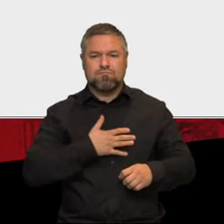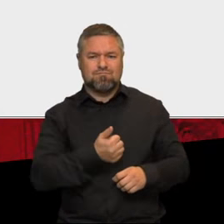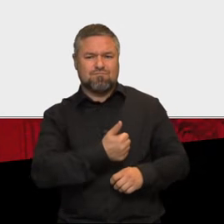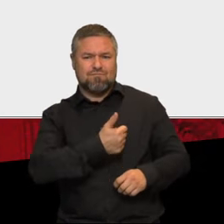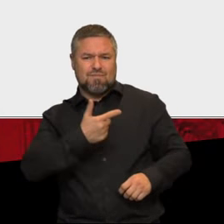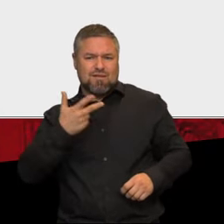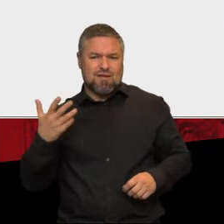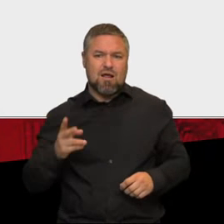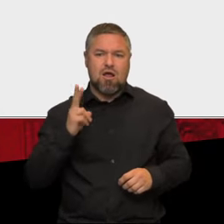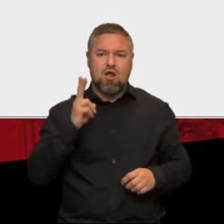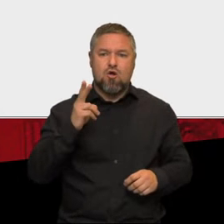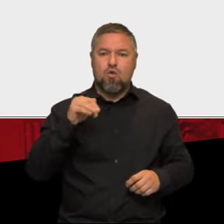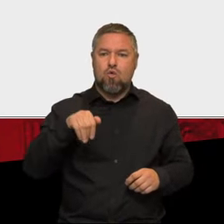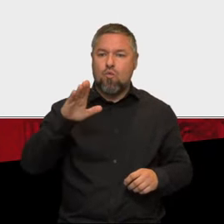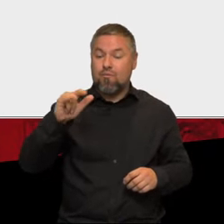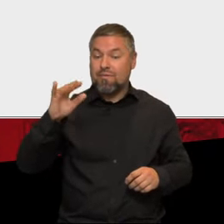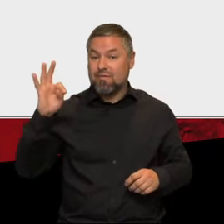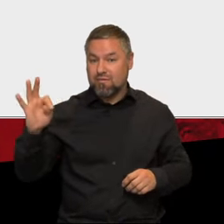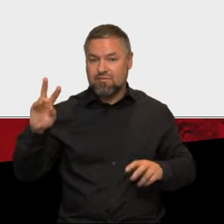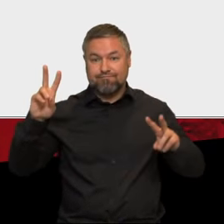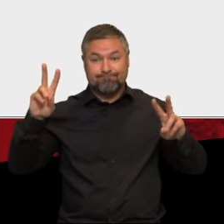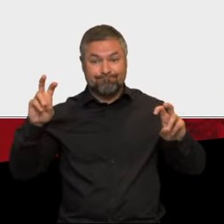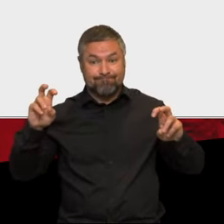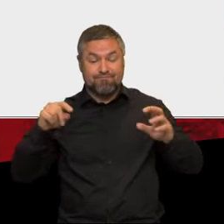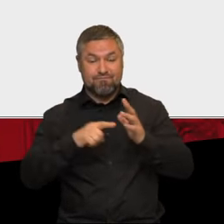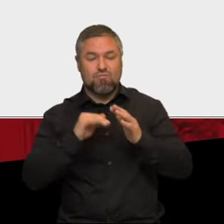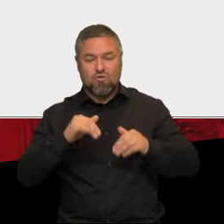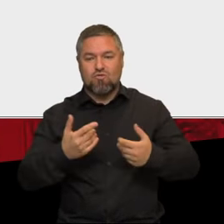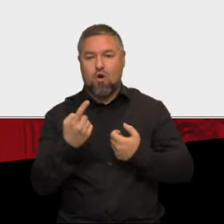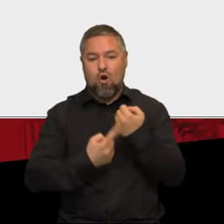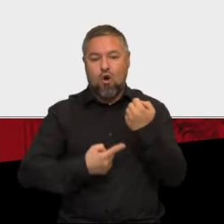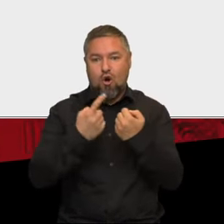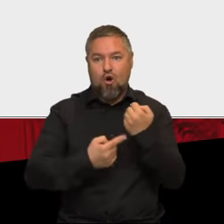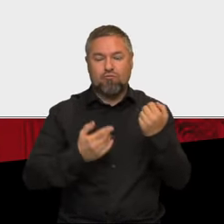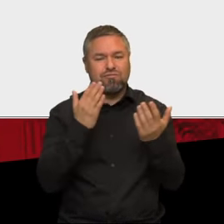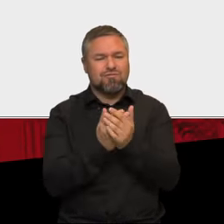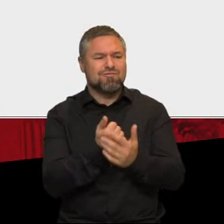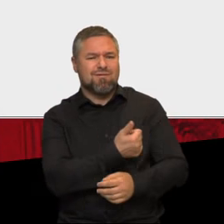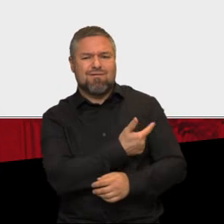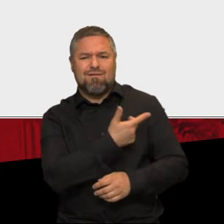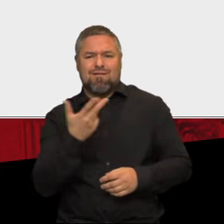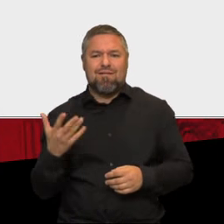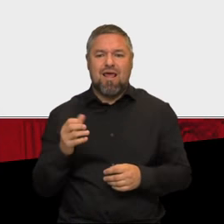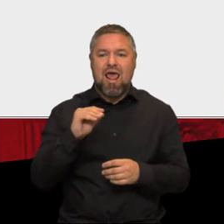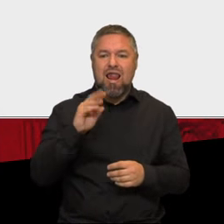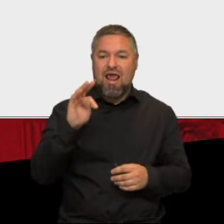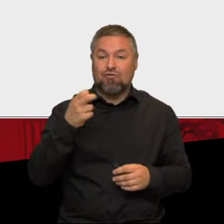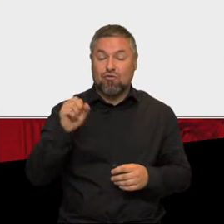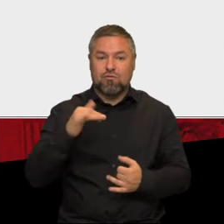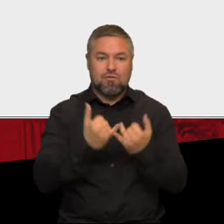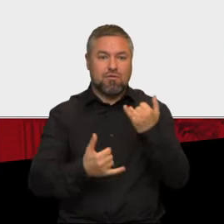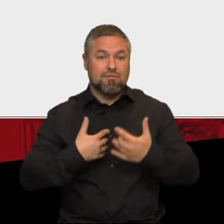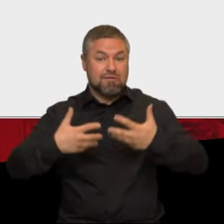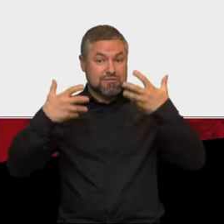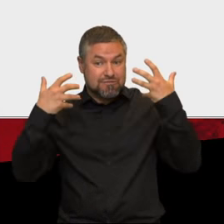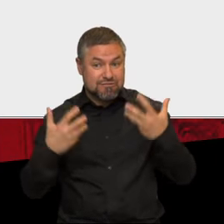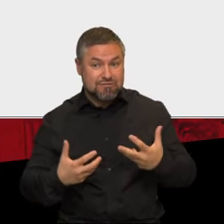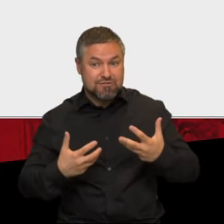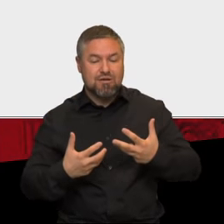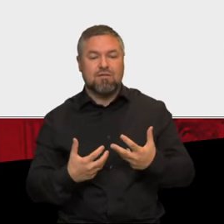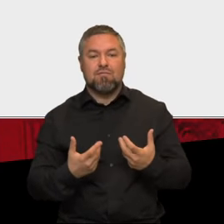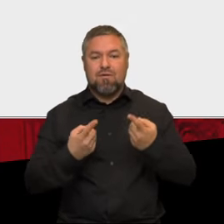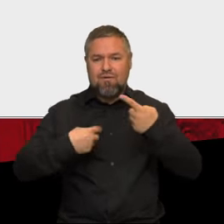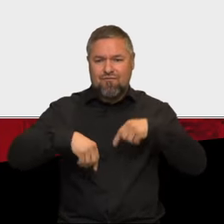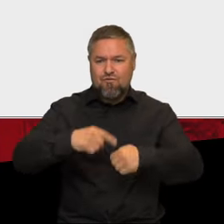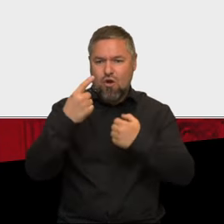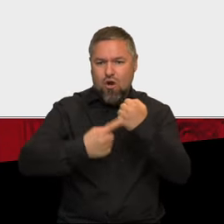kilka qubitów, jesteśmy w stanie wykonać obliczenie dla już kilku elektronów, więc jeśli chcielibyśmy móc